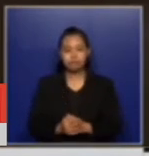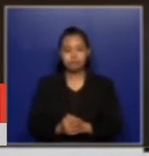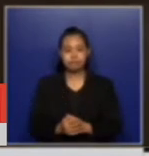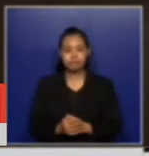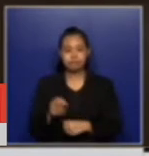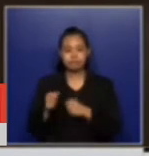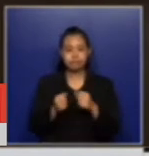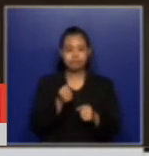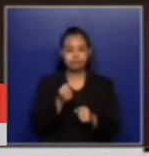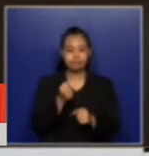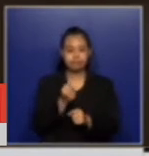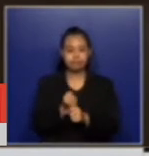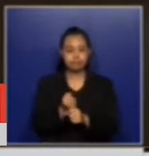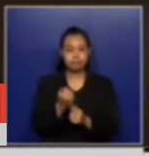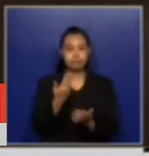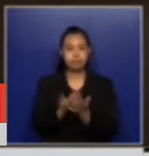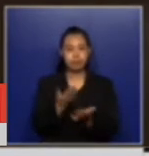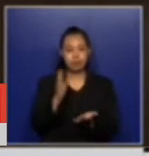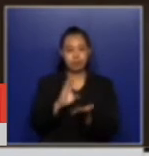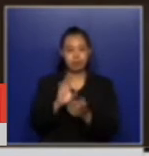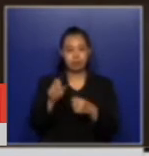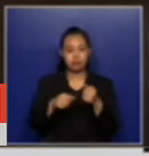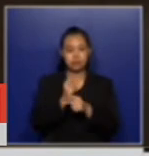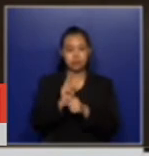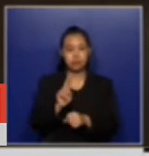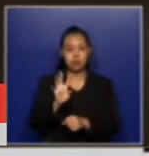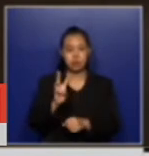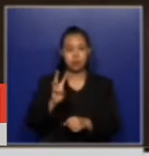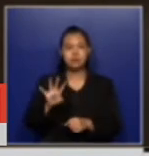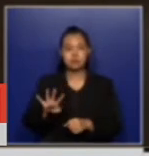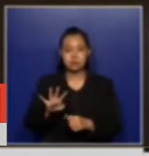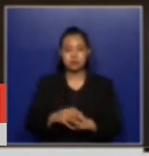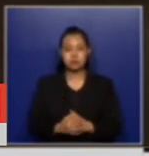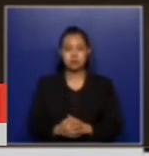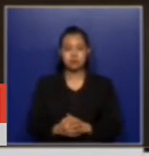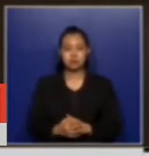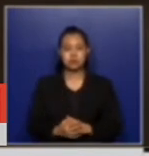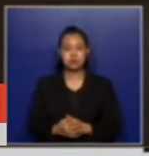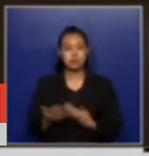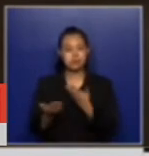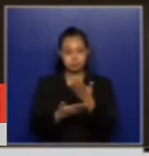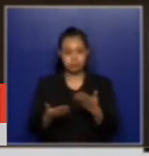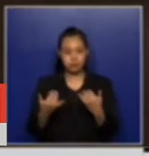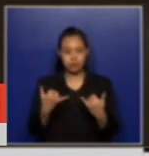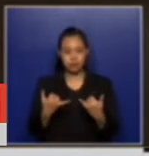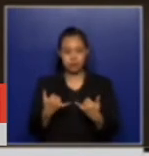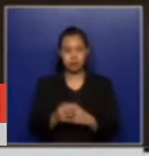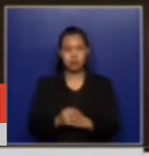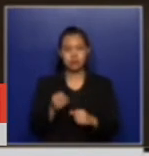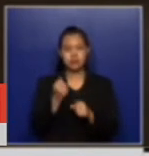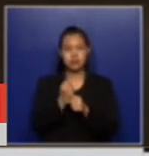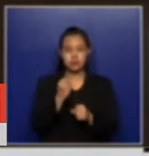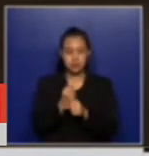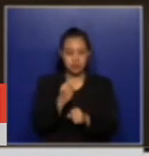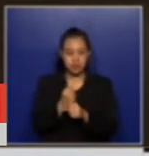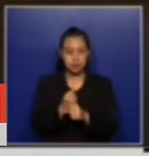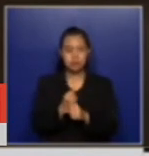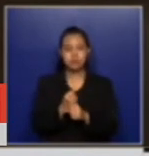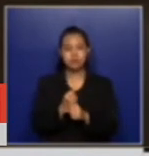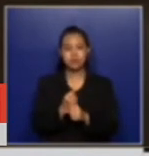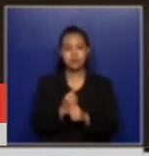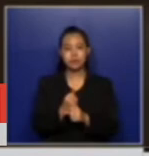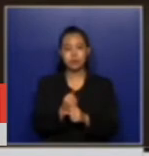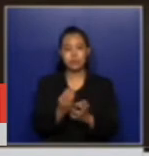2564เนี่ยที่เรากำลังจะพิจารณากันเนี่ยจึงต้องกระทำด้วยความรอบคอ